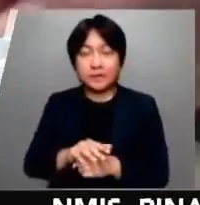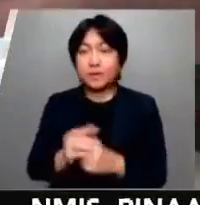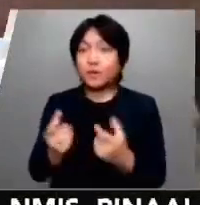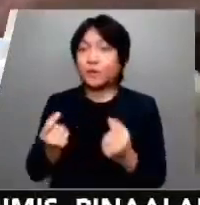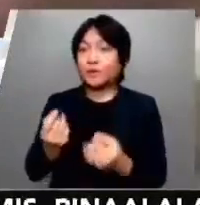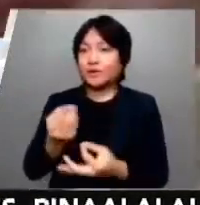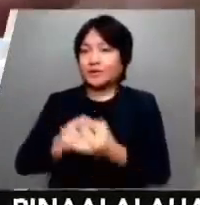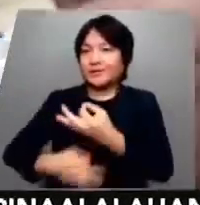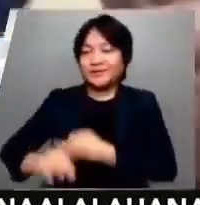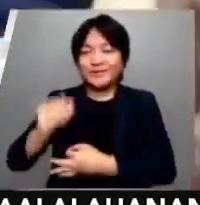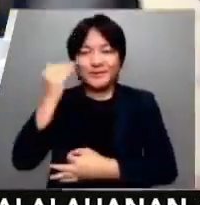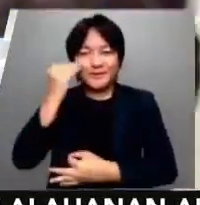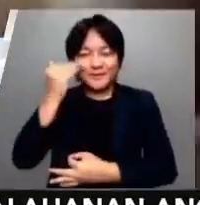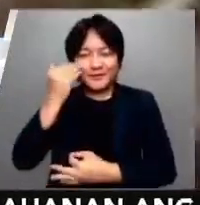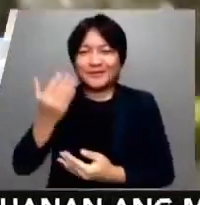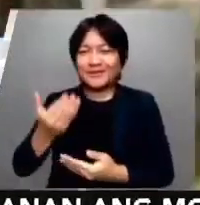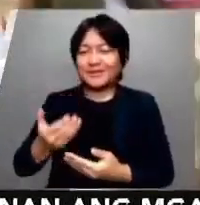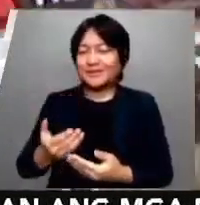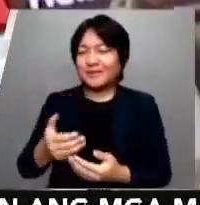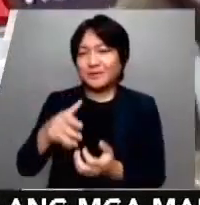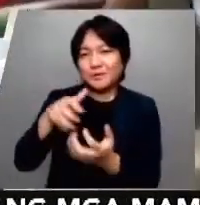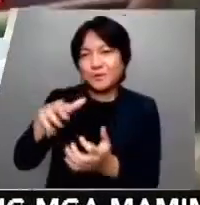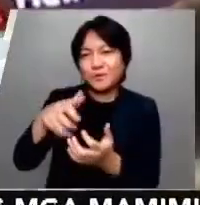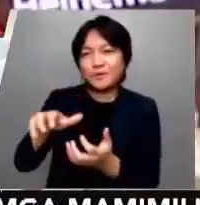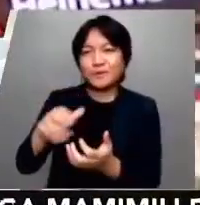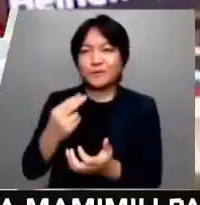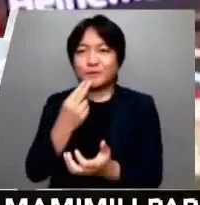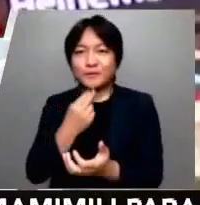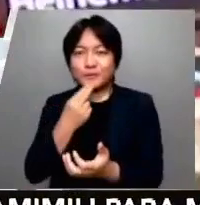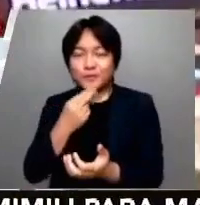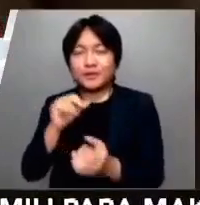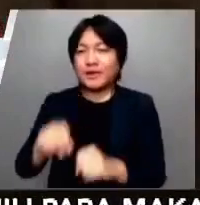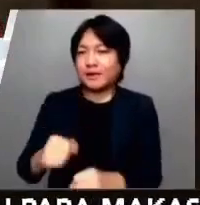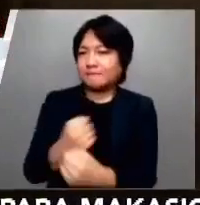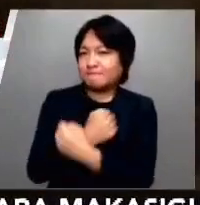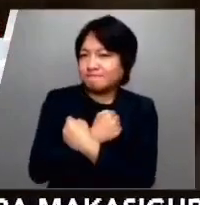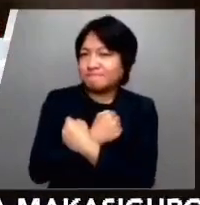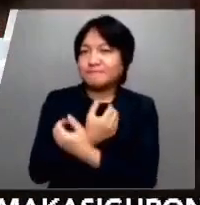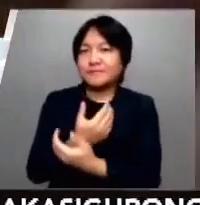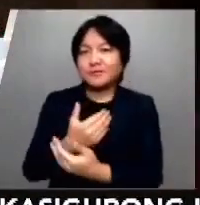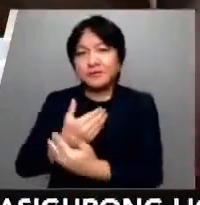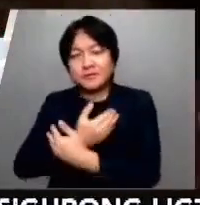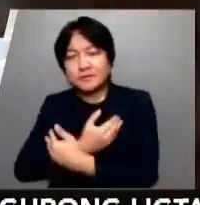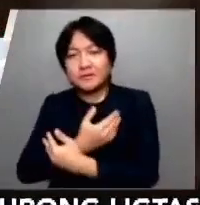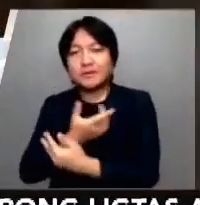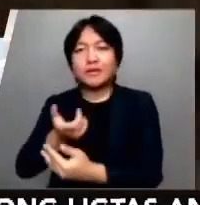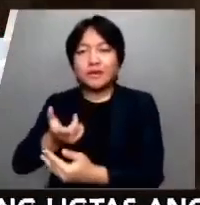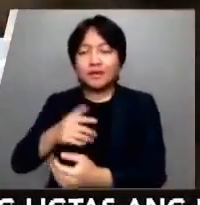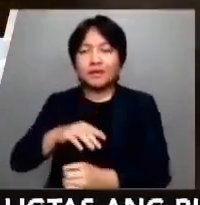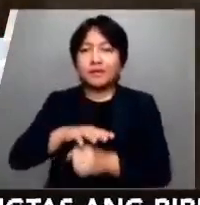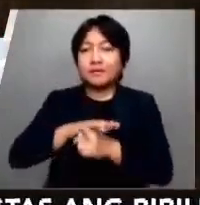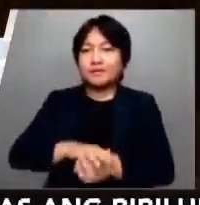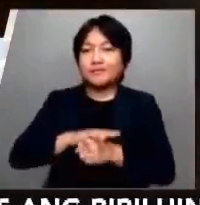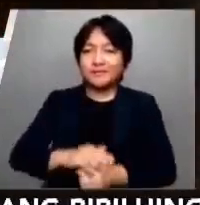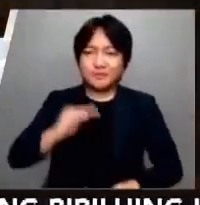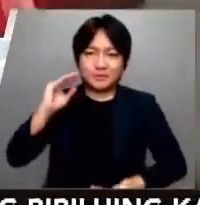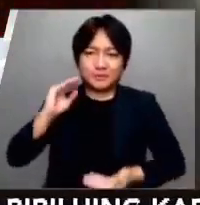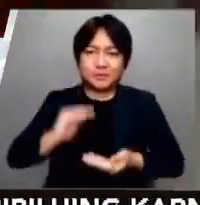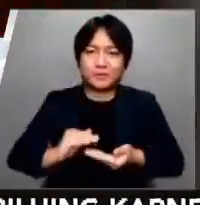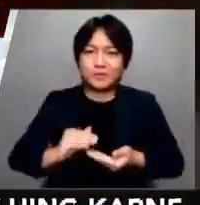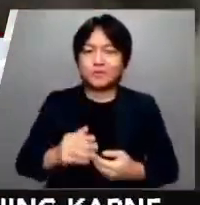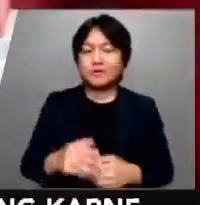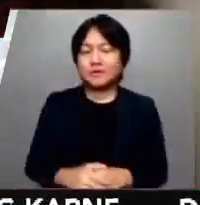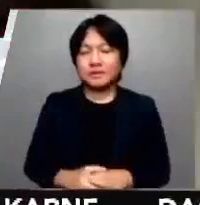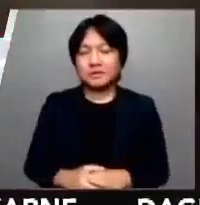yan na sumailalim sa training. Saya't pantanggal stress ang hatid nila sa mga pasaherong naghihintay ng flights. Nagsisilbi